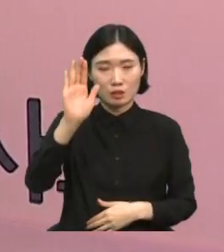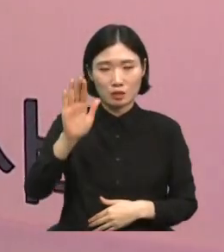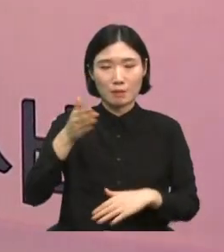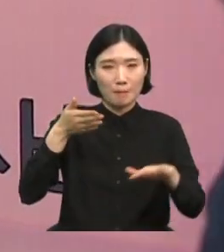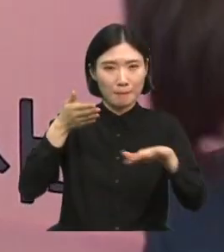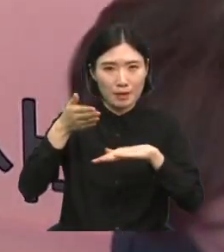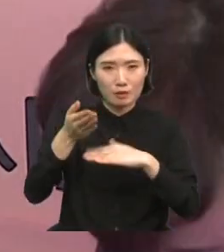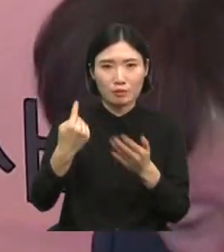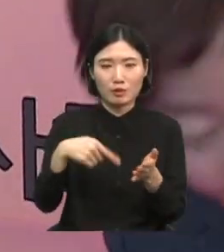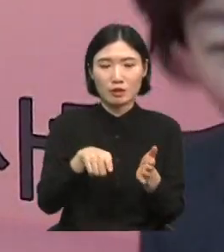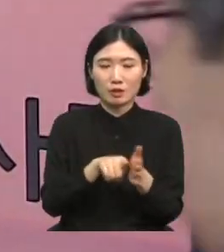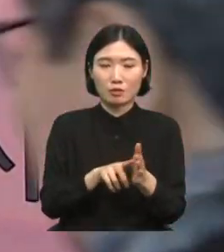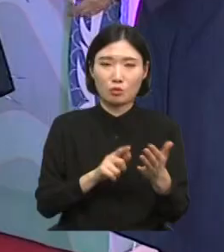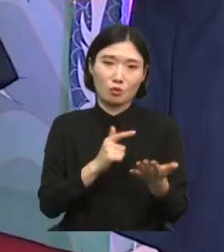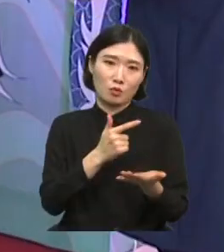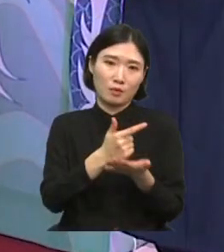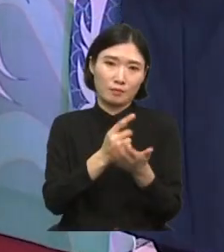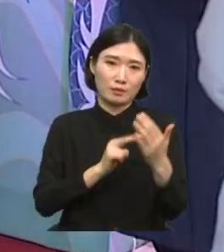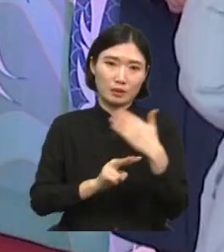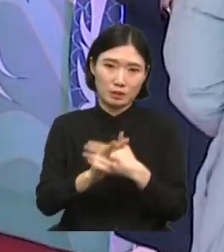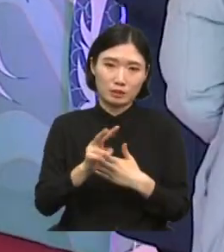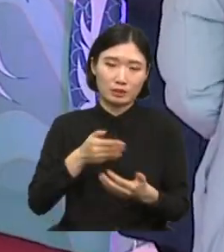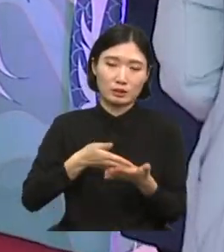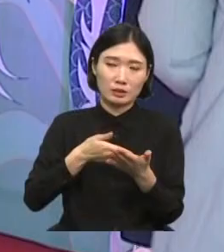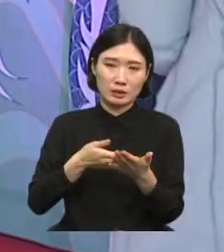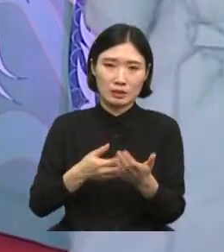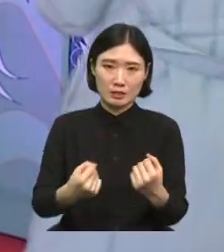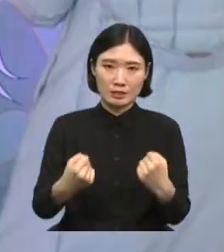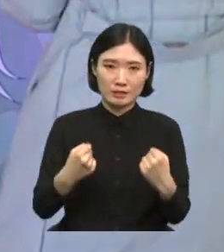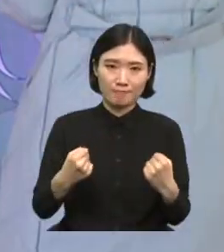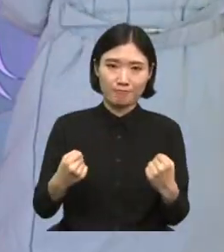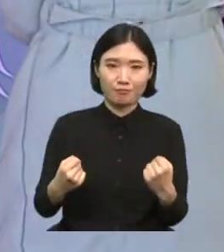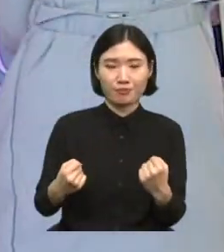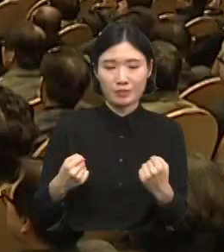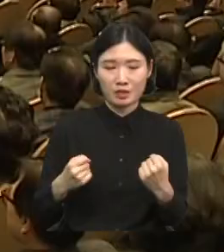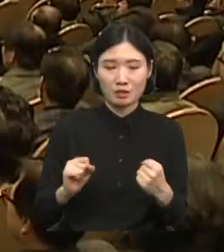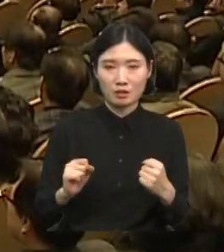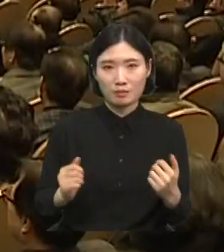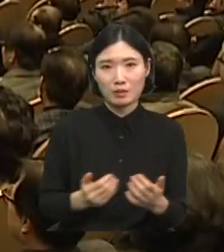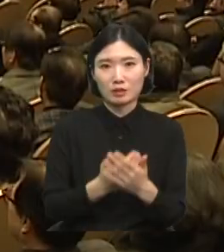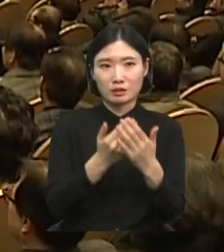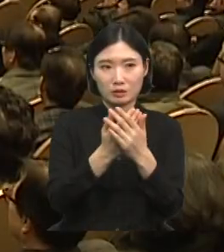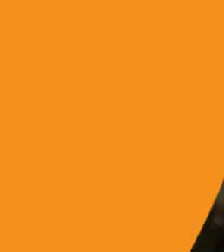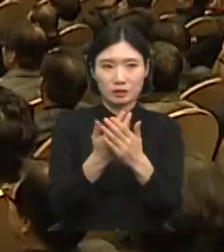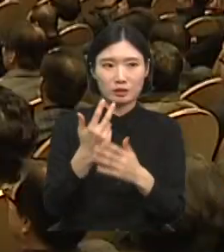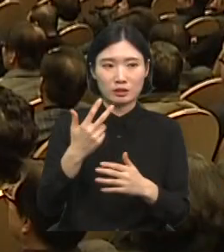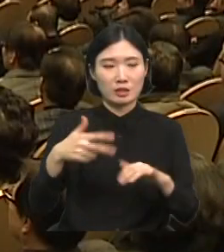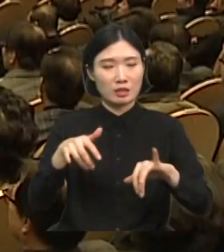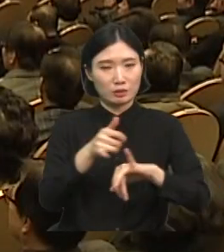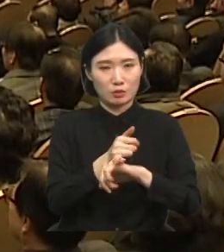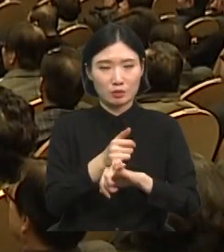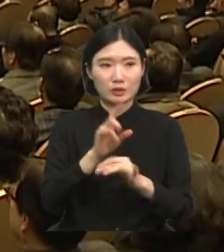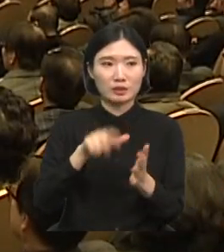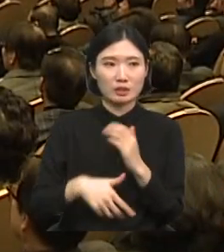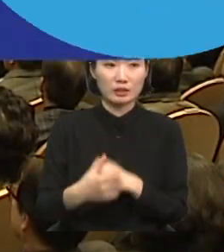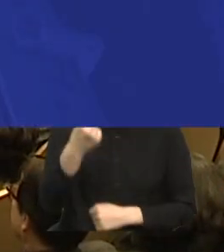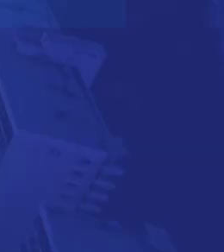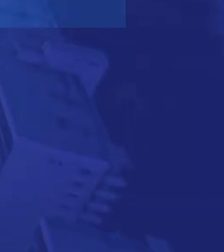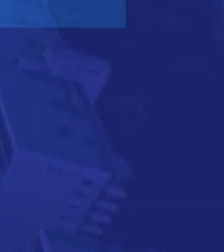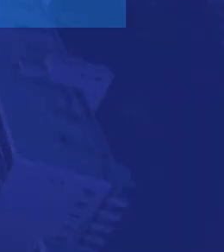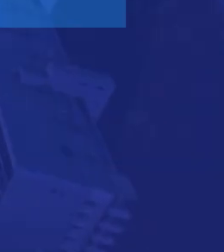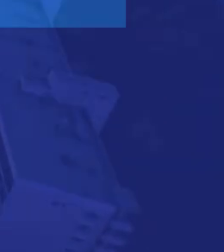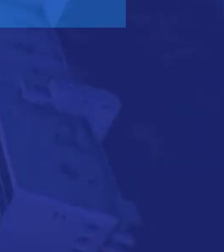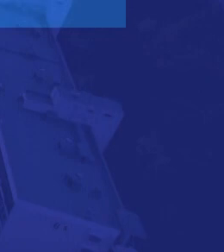도약하기 위한 노원구의 비전을 제시하고 힘찬 도약을 다짐하는 자리로 마련됐습니다. 딜라이브 뉴스 이승준입니다.